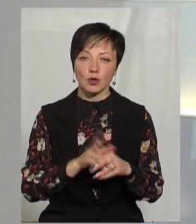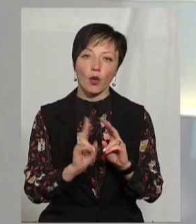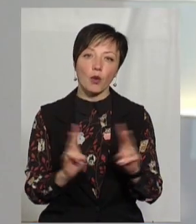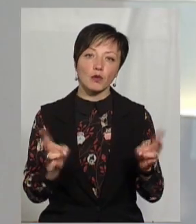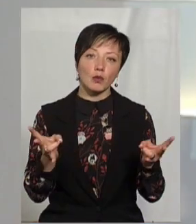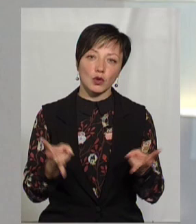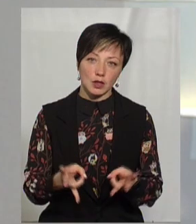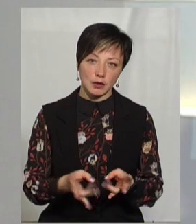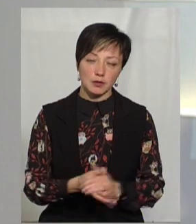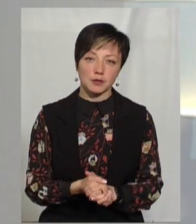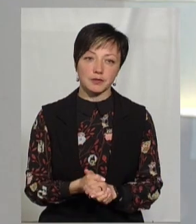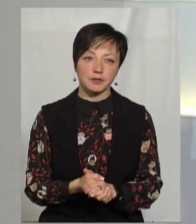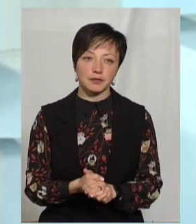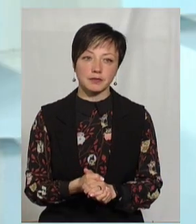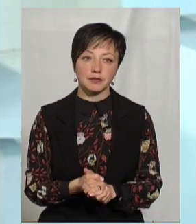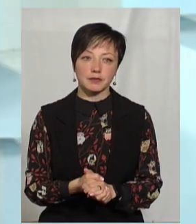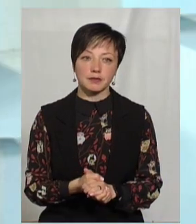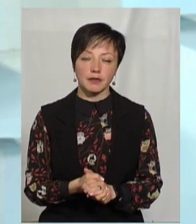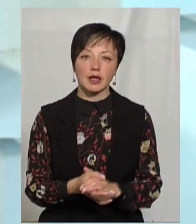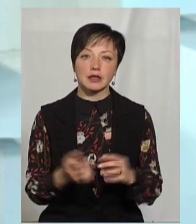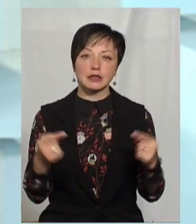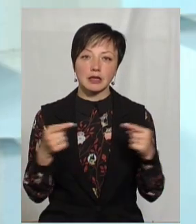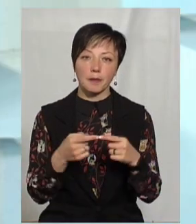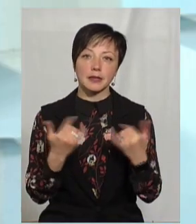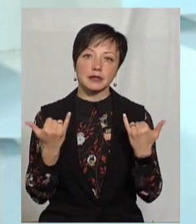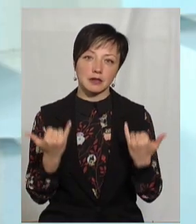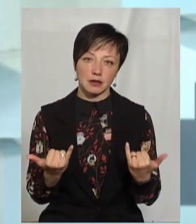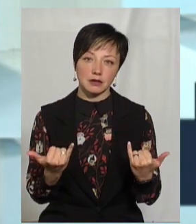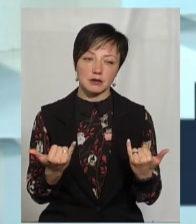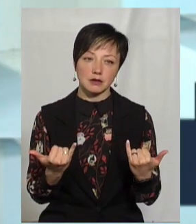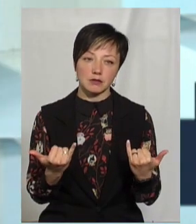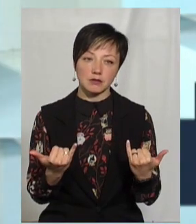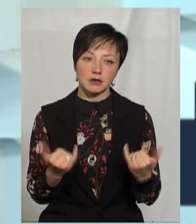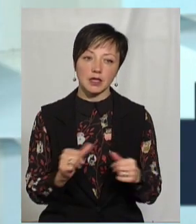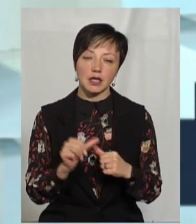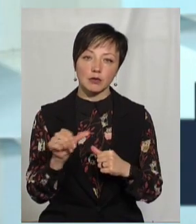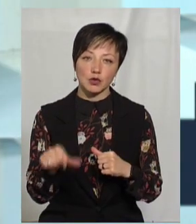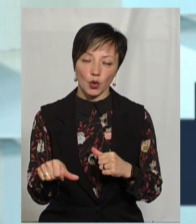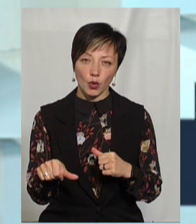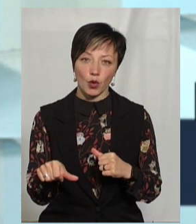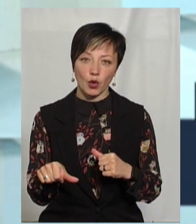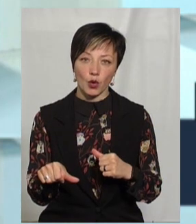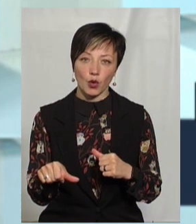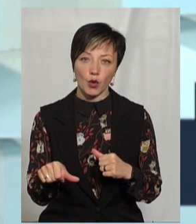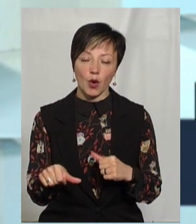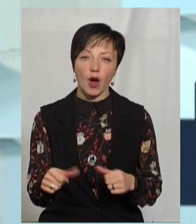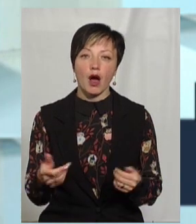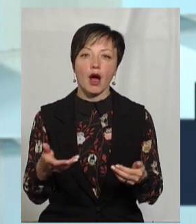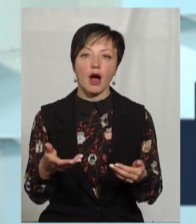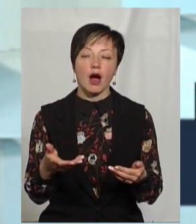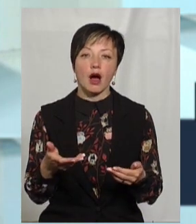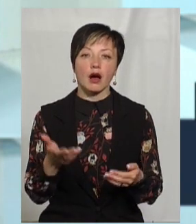кому вони потрібні саме зараз. Крім цього, ми